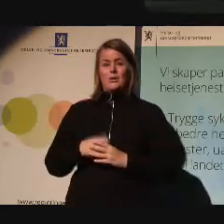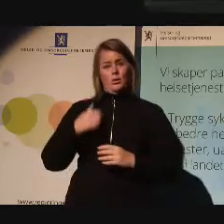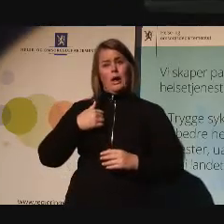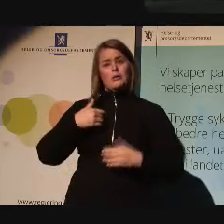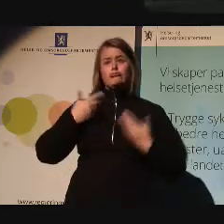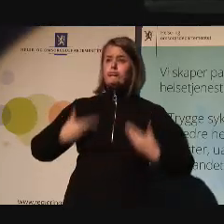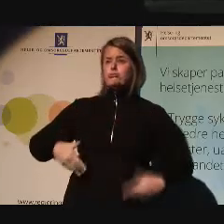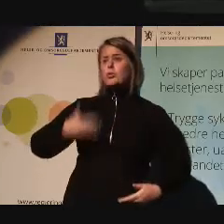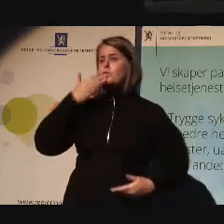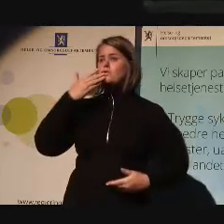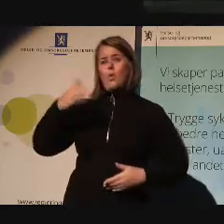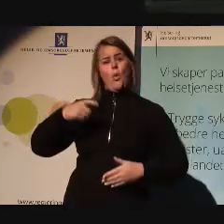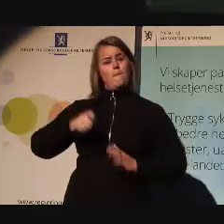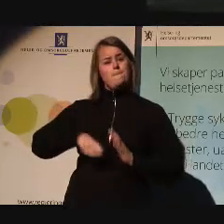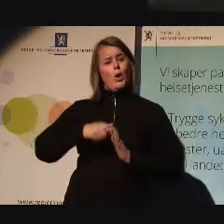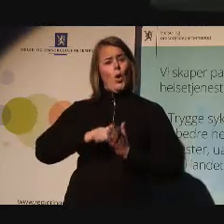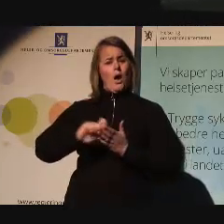byråkrat.